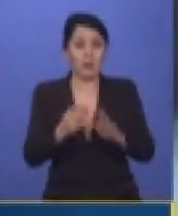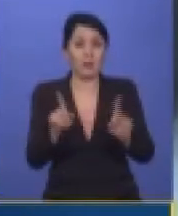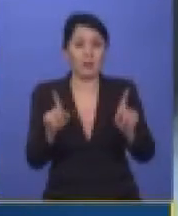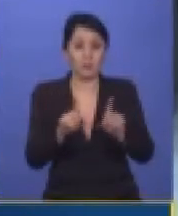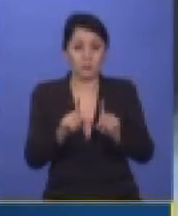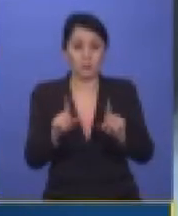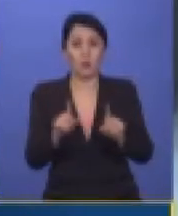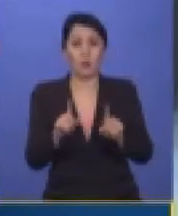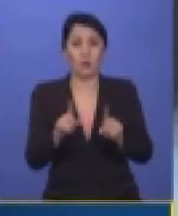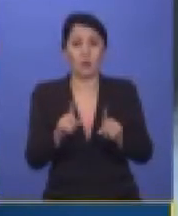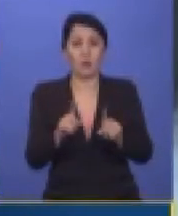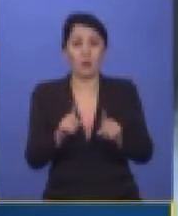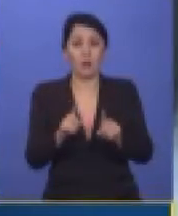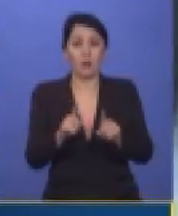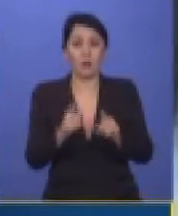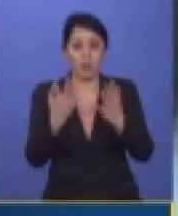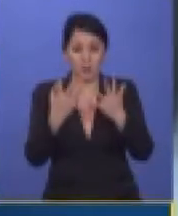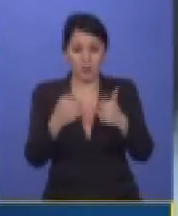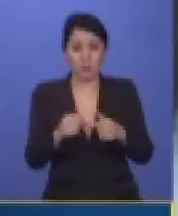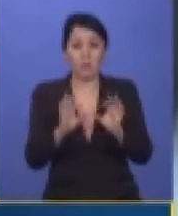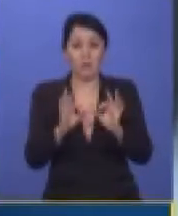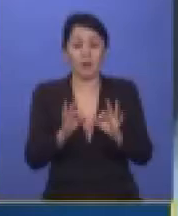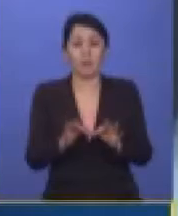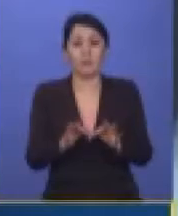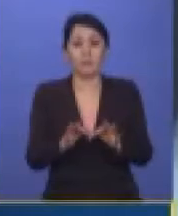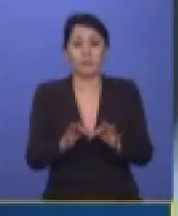это болезнь есть такая, что надо ее